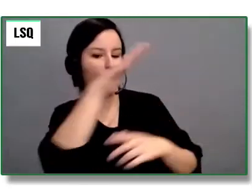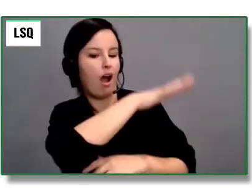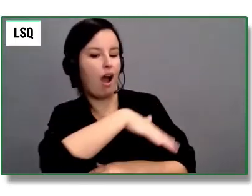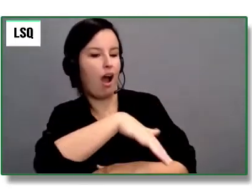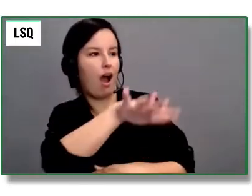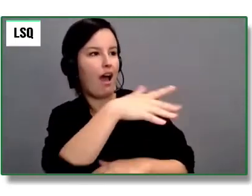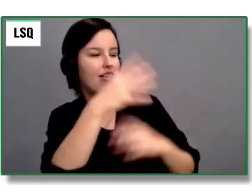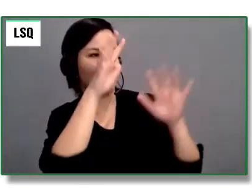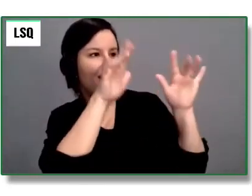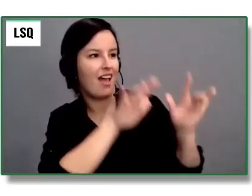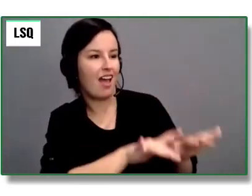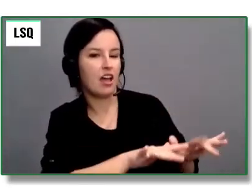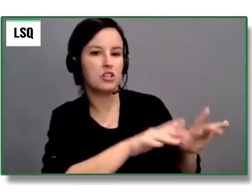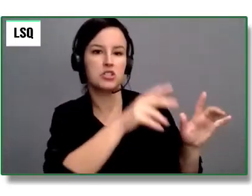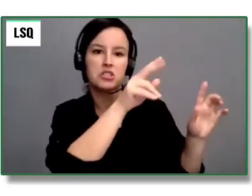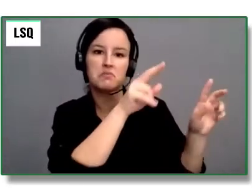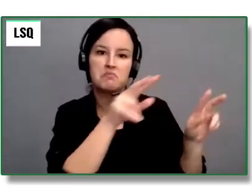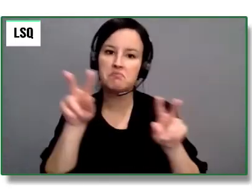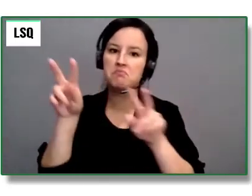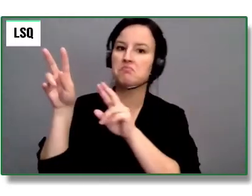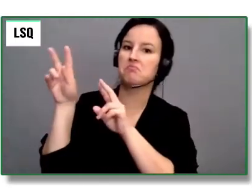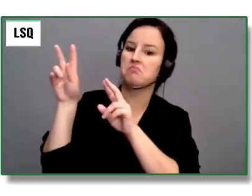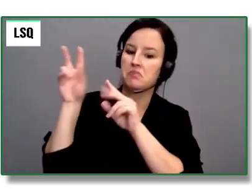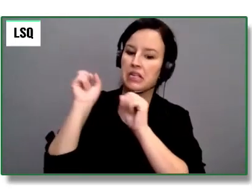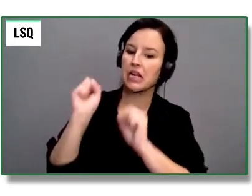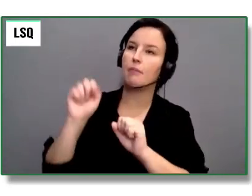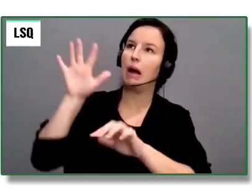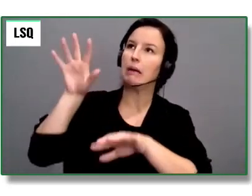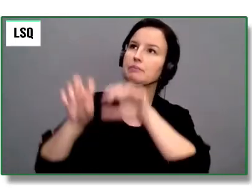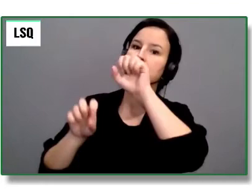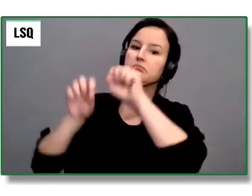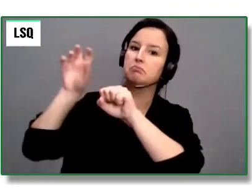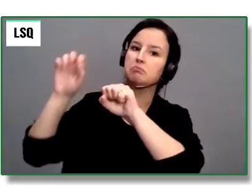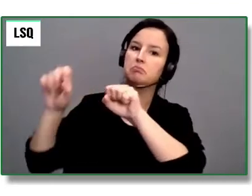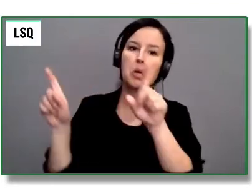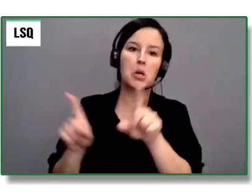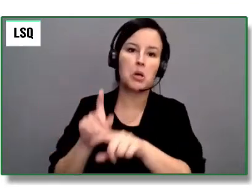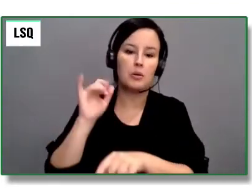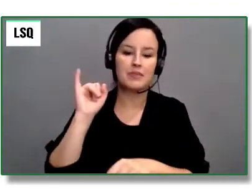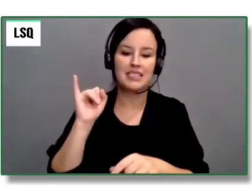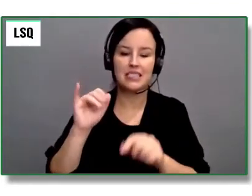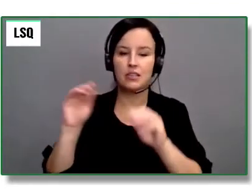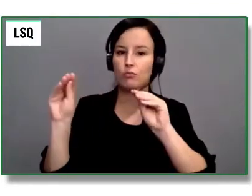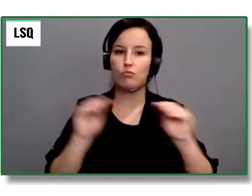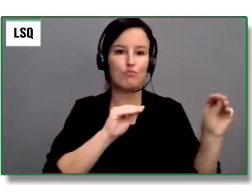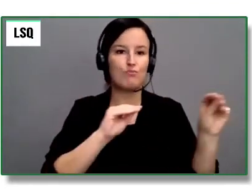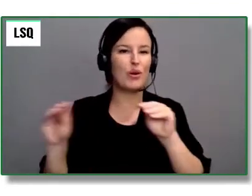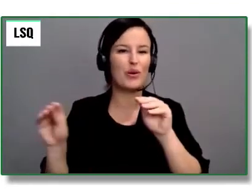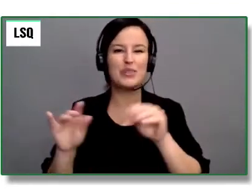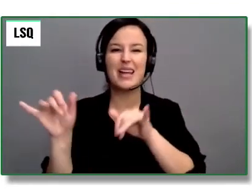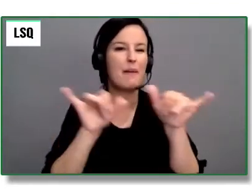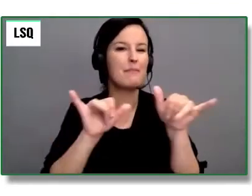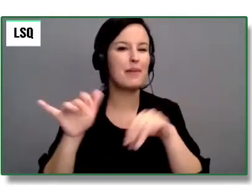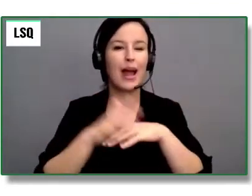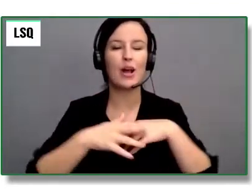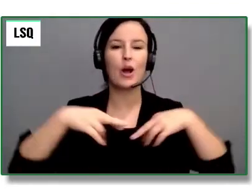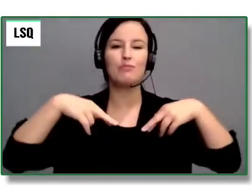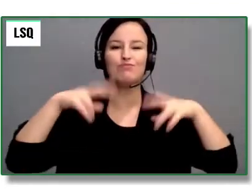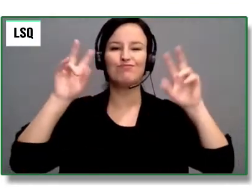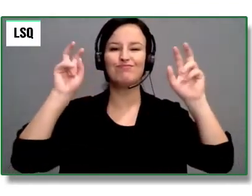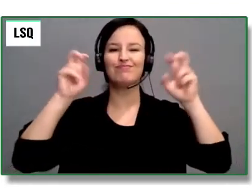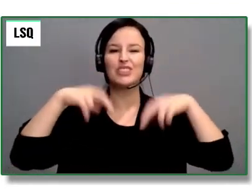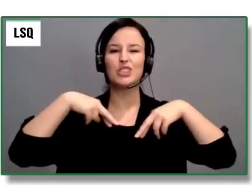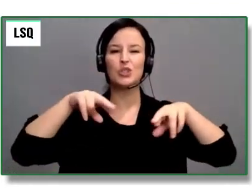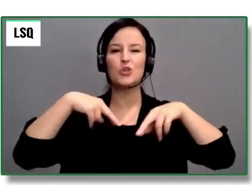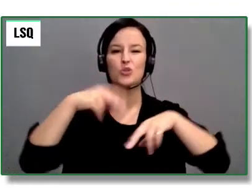enneigée, montagneuse, et puis on peut bouger, comme dans Street View, on peut bouger le long de la paroi.